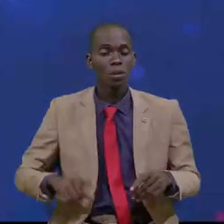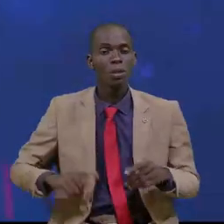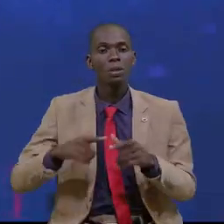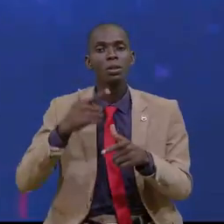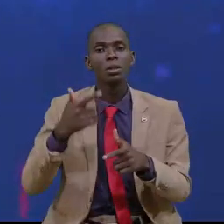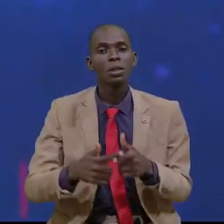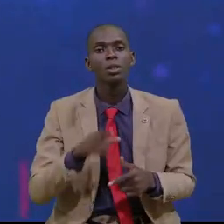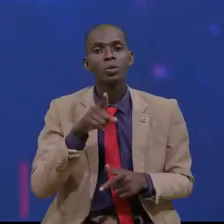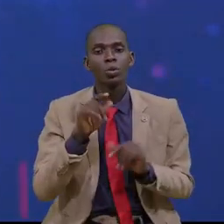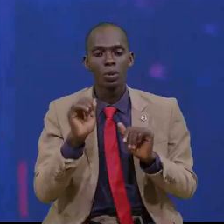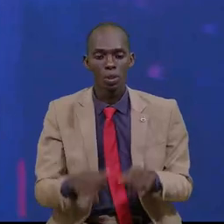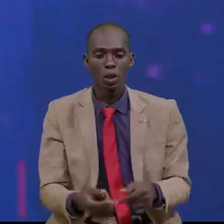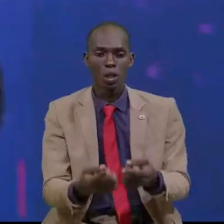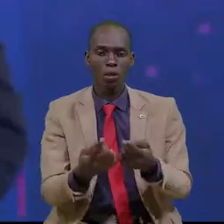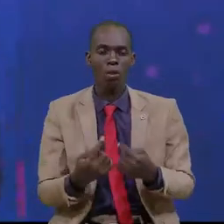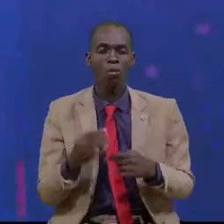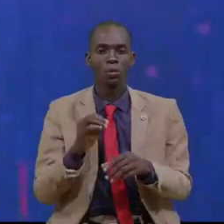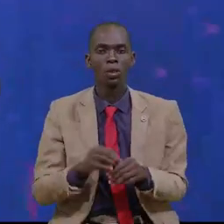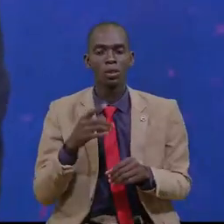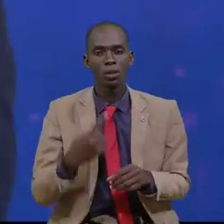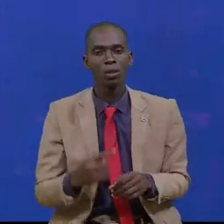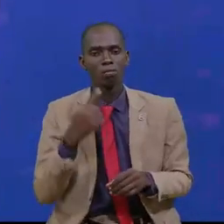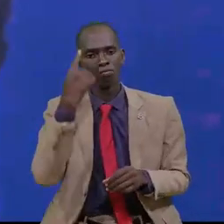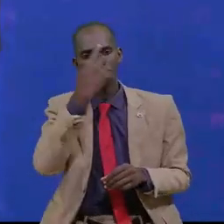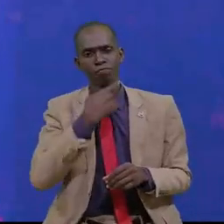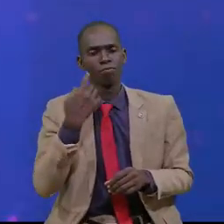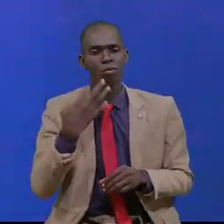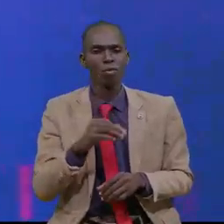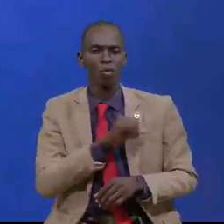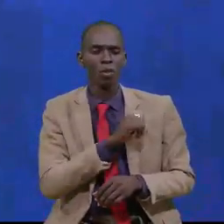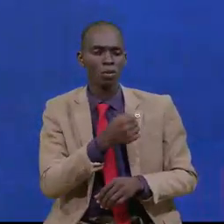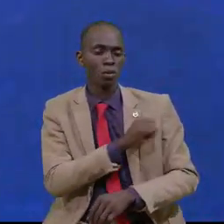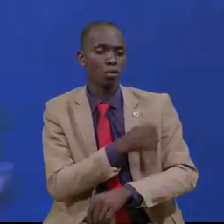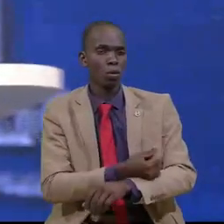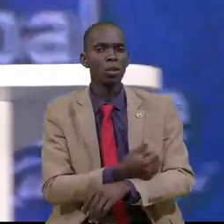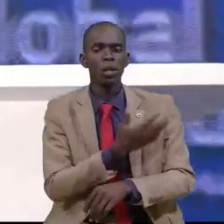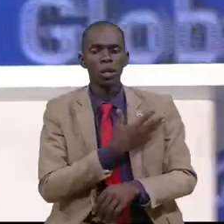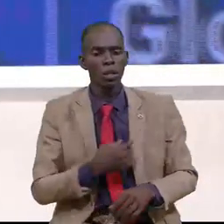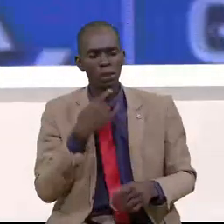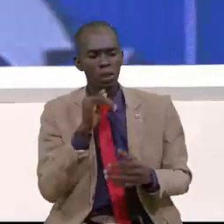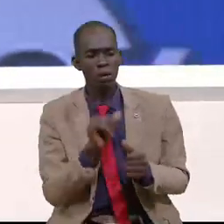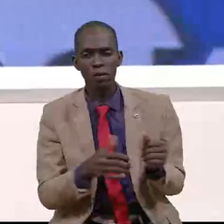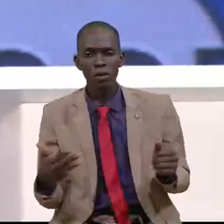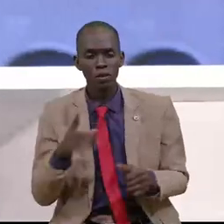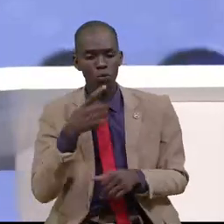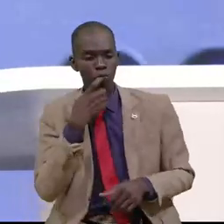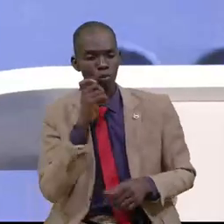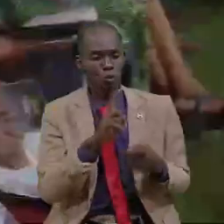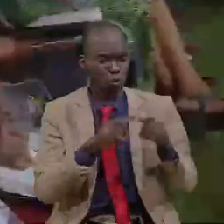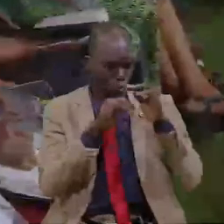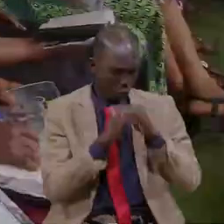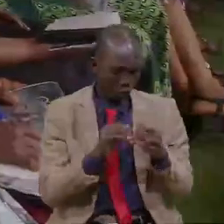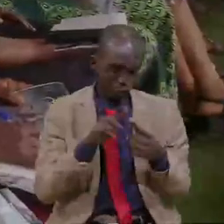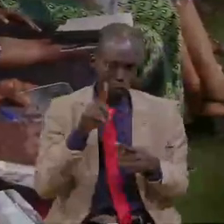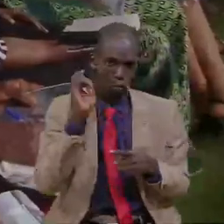le Seigneur, c'est alors que tu peux venir à la place d'autorité et tout ce que tu diras fléchira